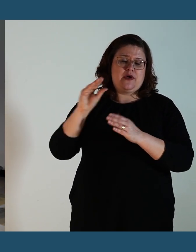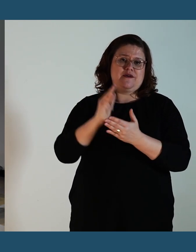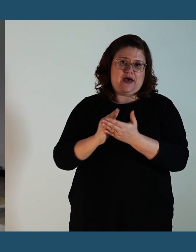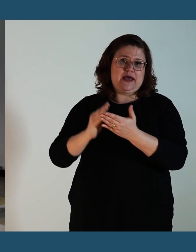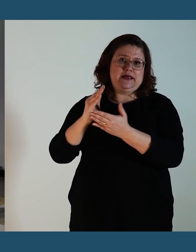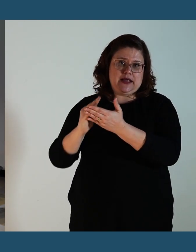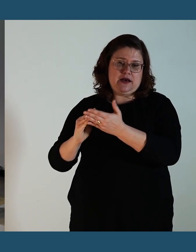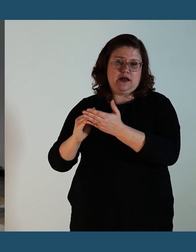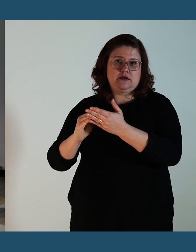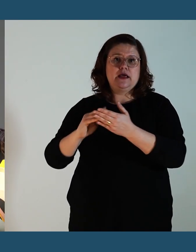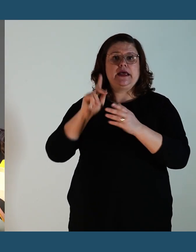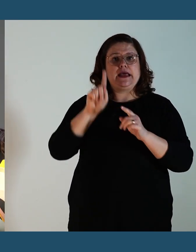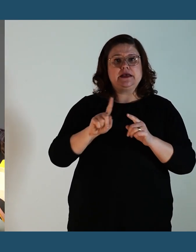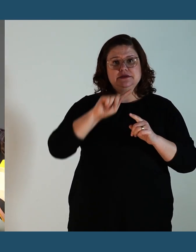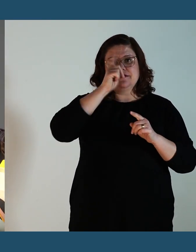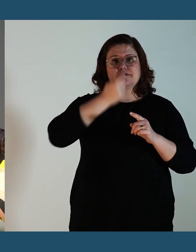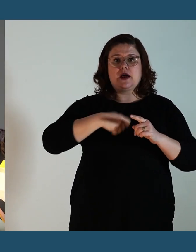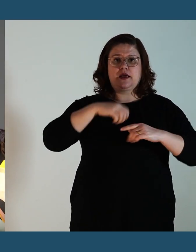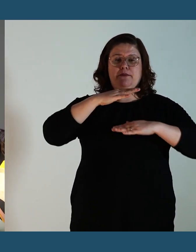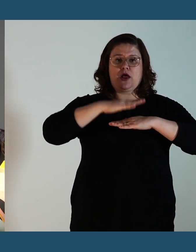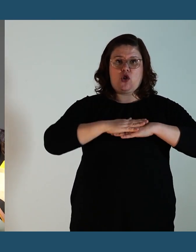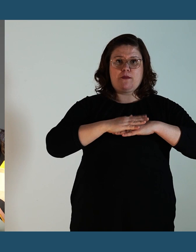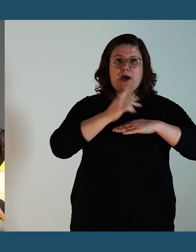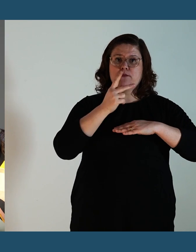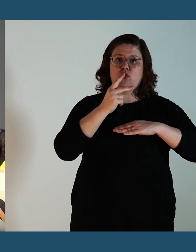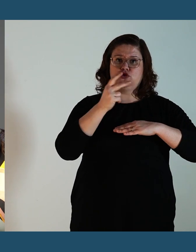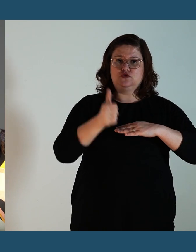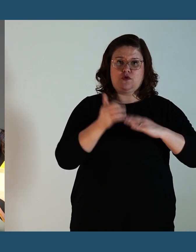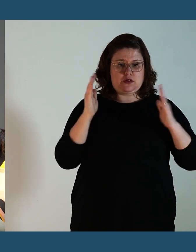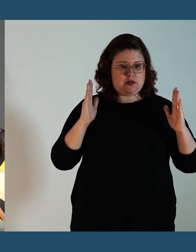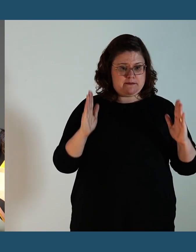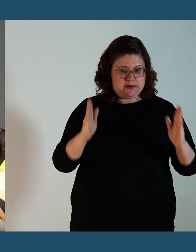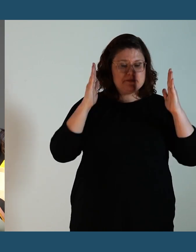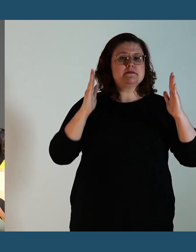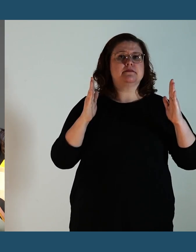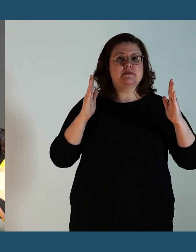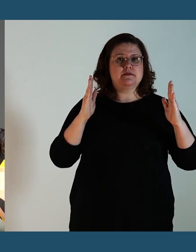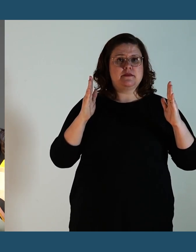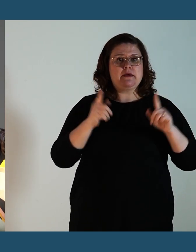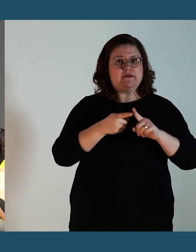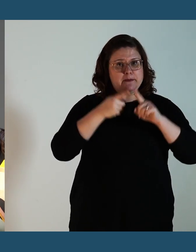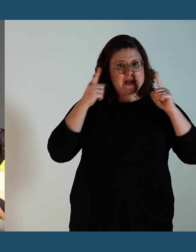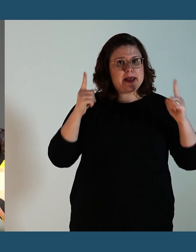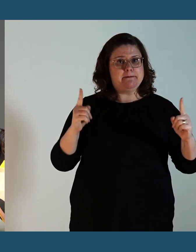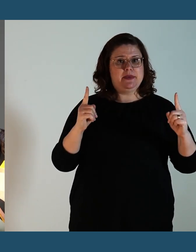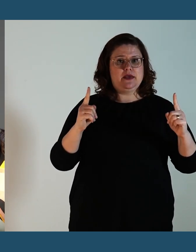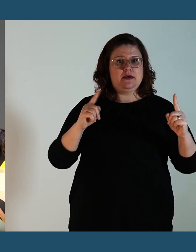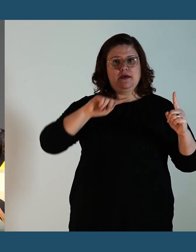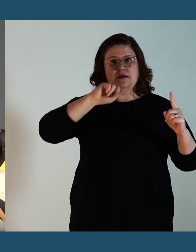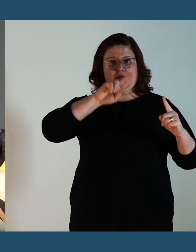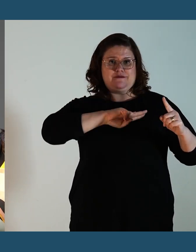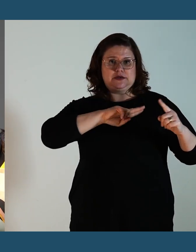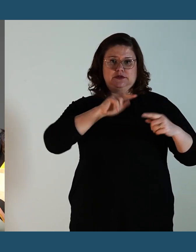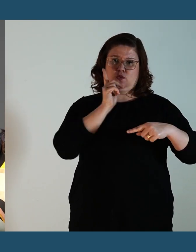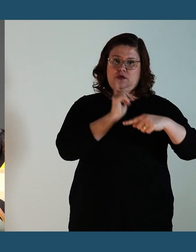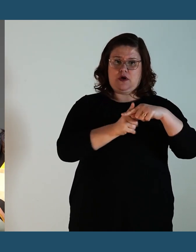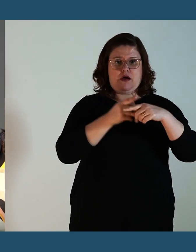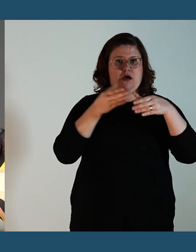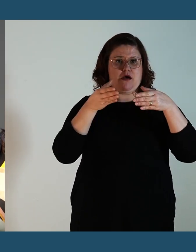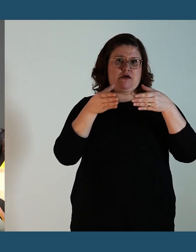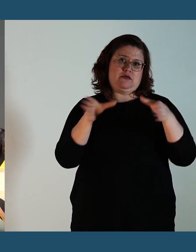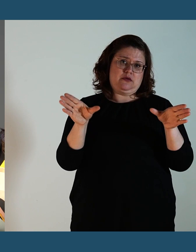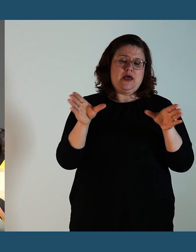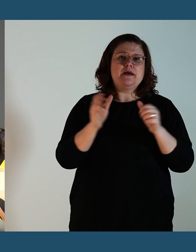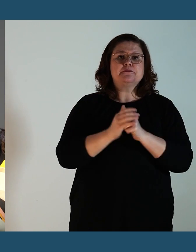kunnon vanhempainlomat, pidennetään sit 1,5 vuoteen niin, että ja jaetaan vastuu. Ja